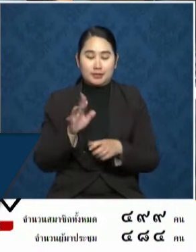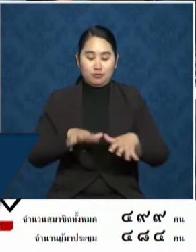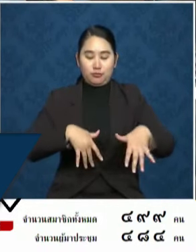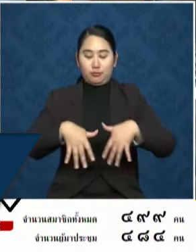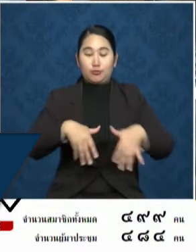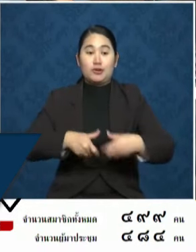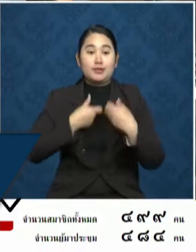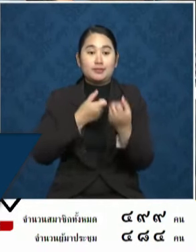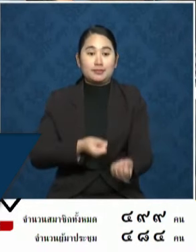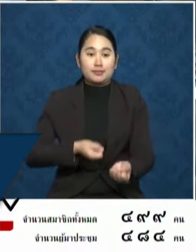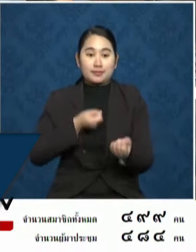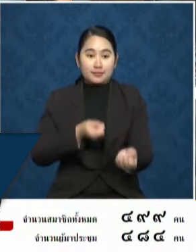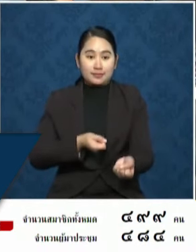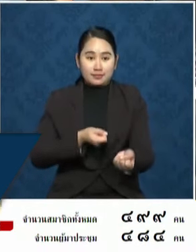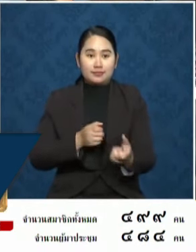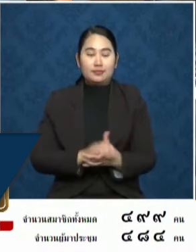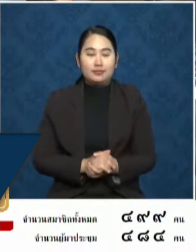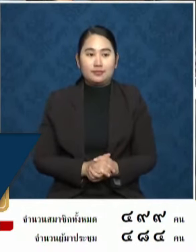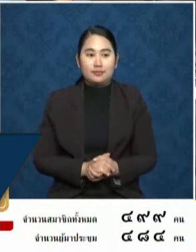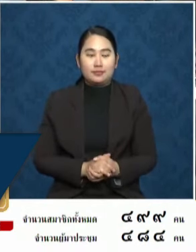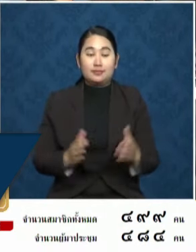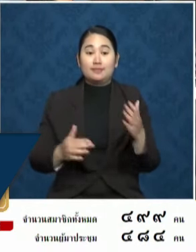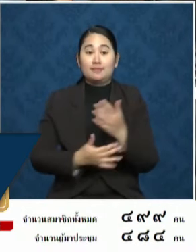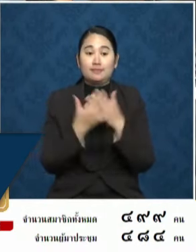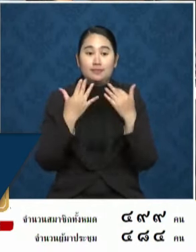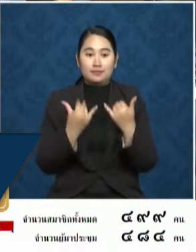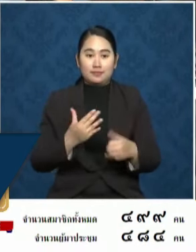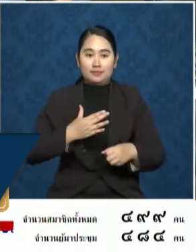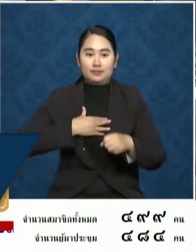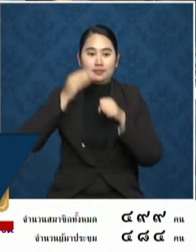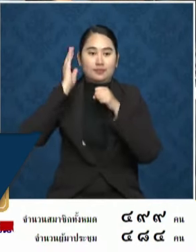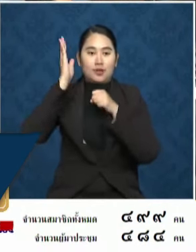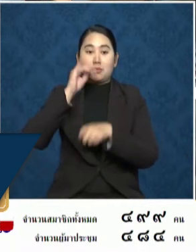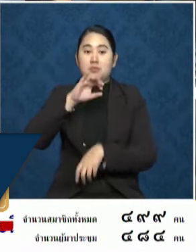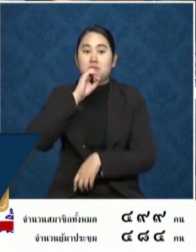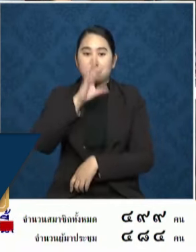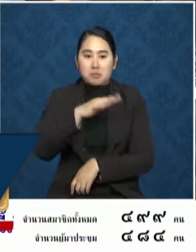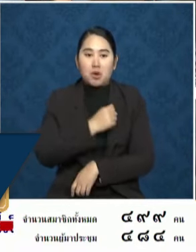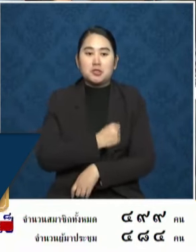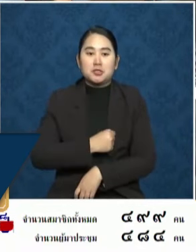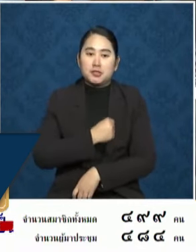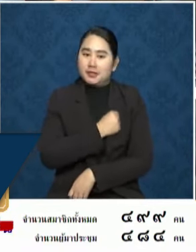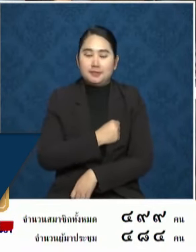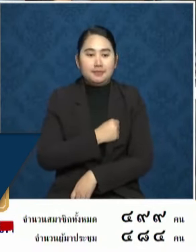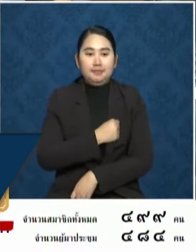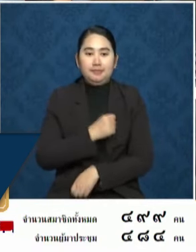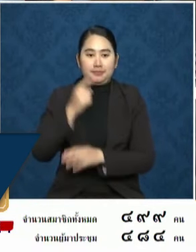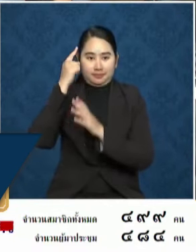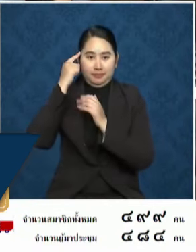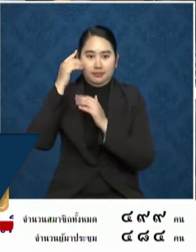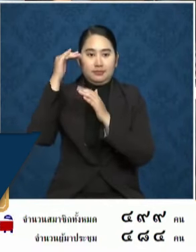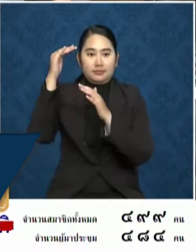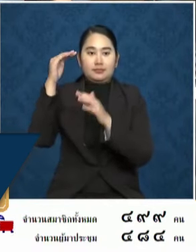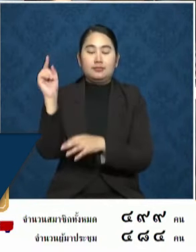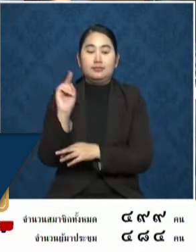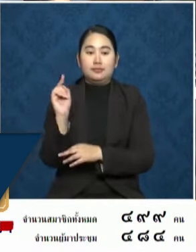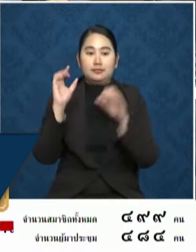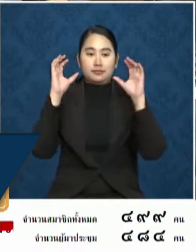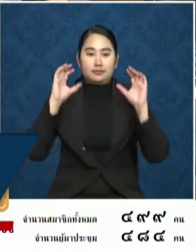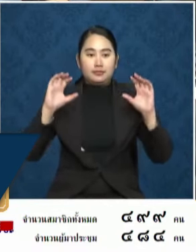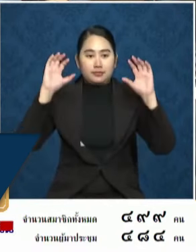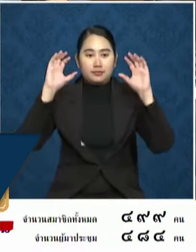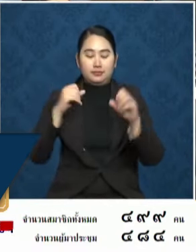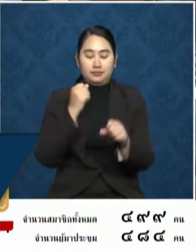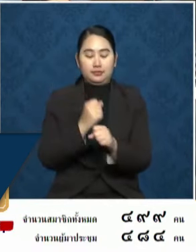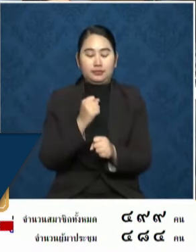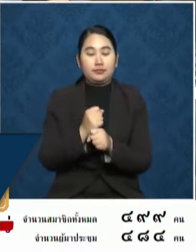พี่น้องเกษตรกรผมต้องขอใช้โอกาสนี้นะครับแสดงความเสียใจกับพี่น้องเกษตรกรที่คาดหวังว่ารัฐบาลจะจริงจัง